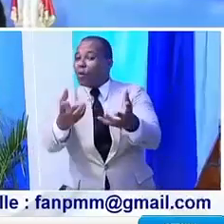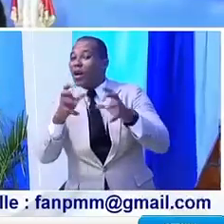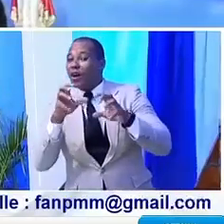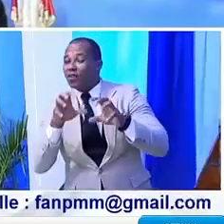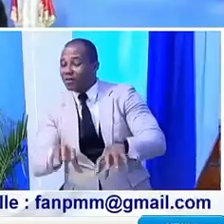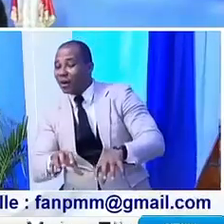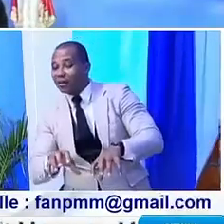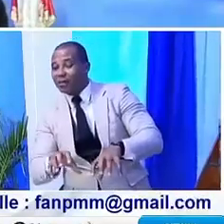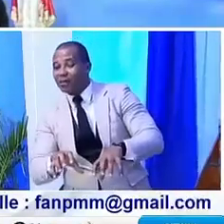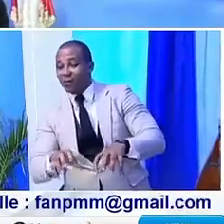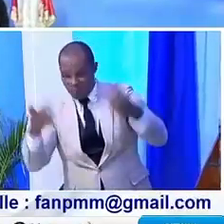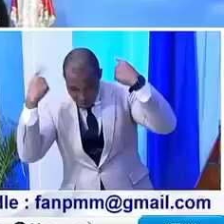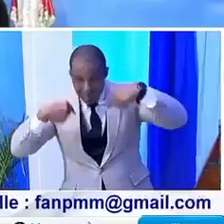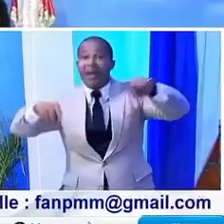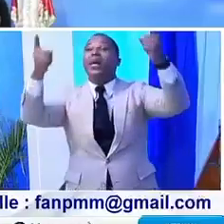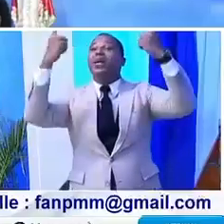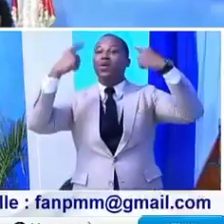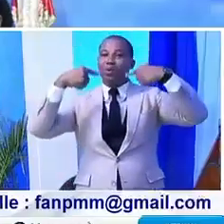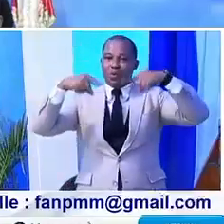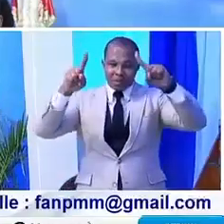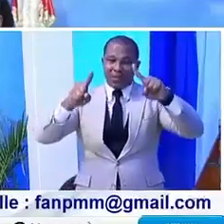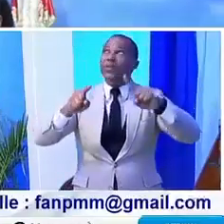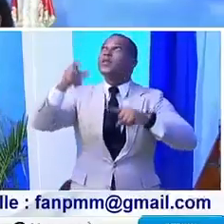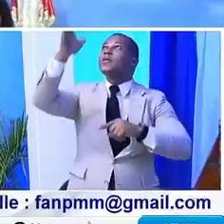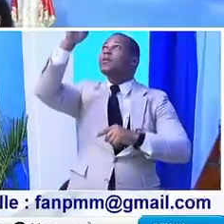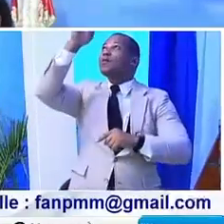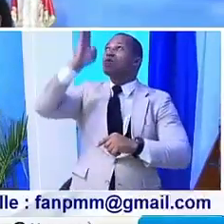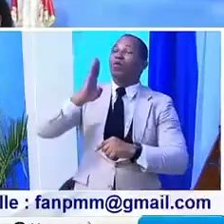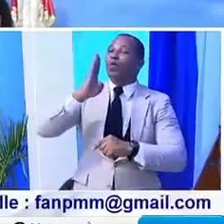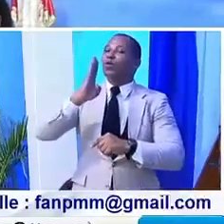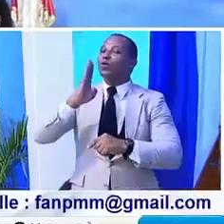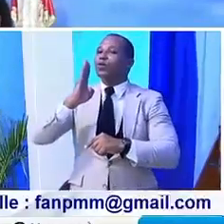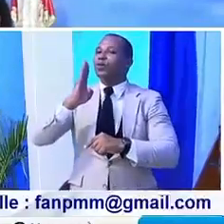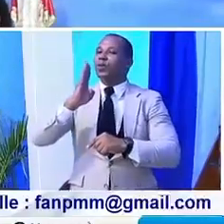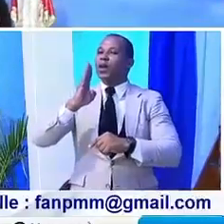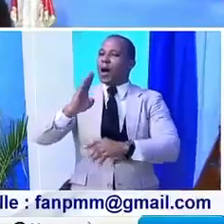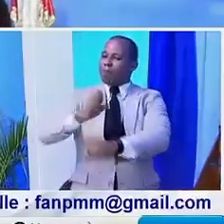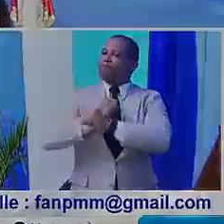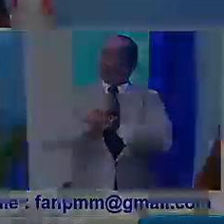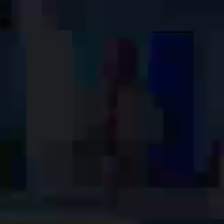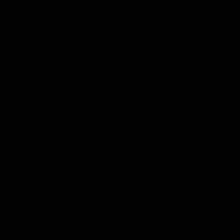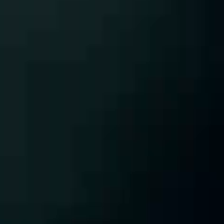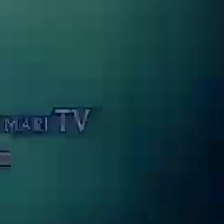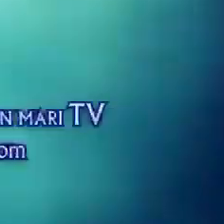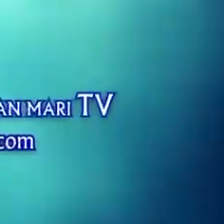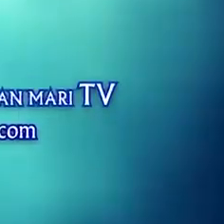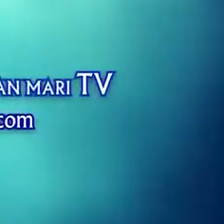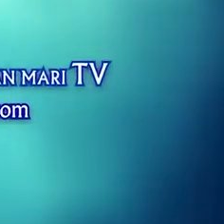Détail! Né ça, vous pensez, marre petit bon Dieu, c'est propre tête ou marre avec vous.